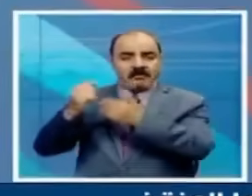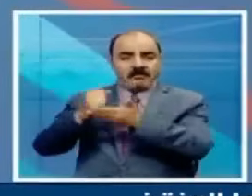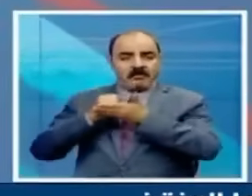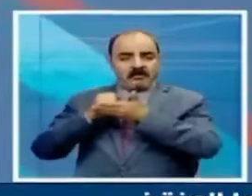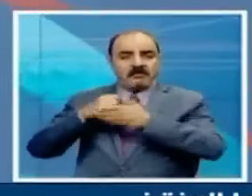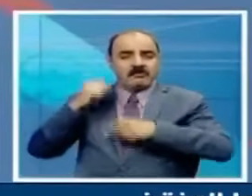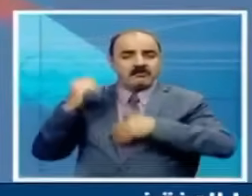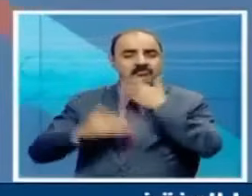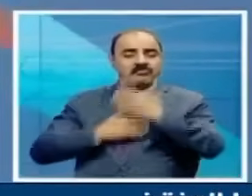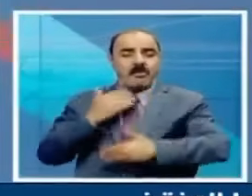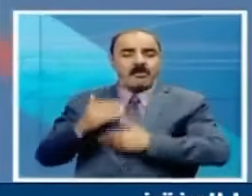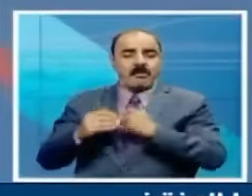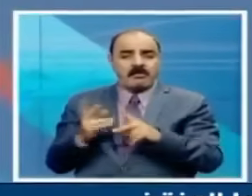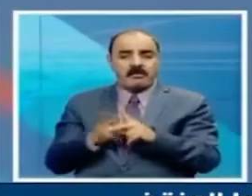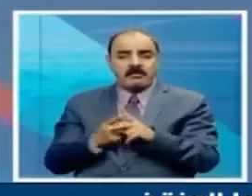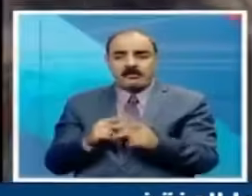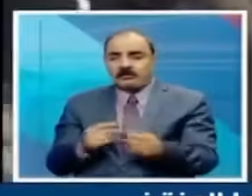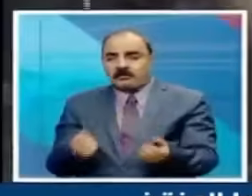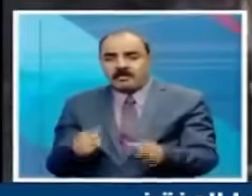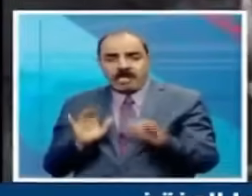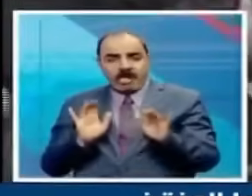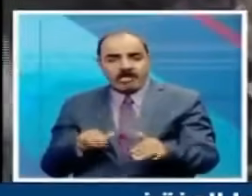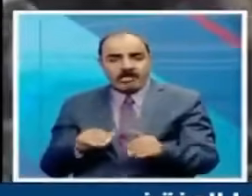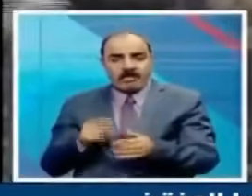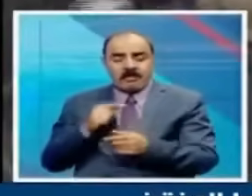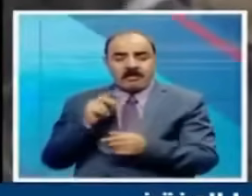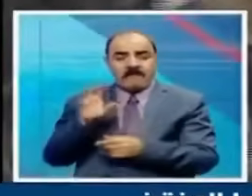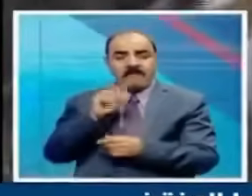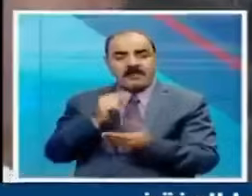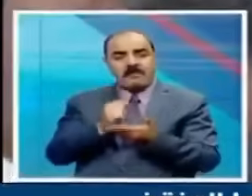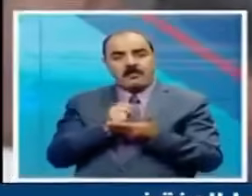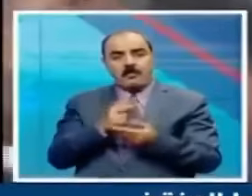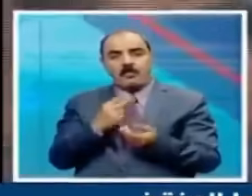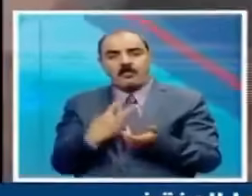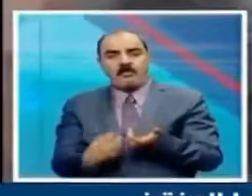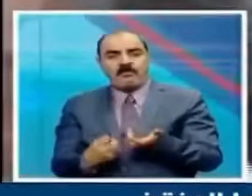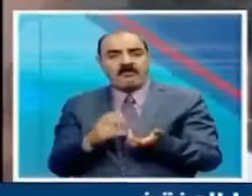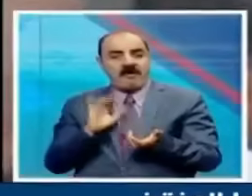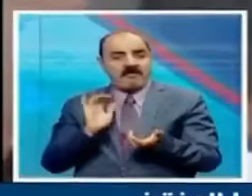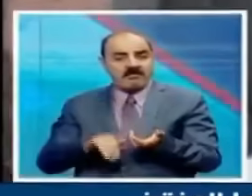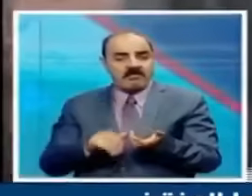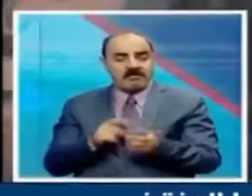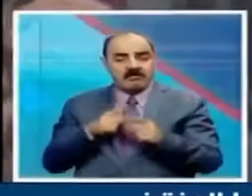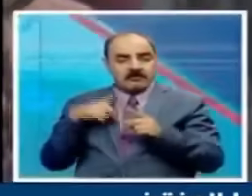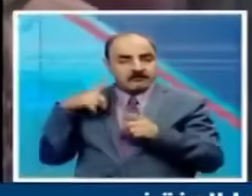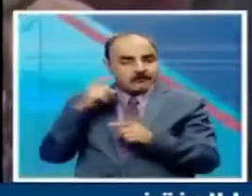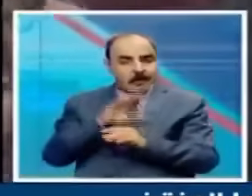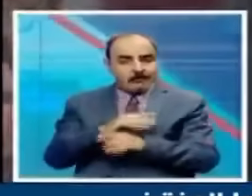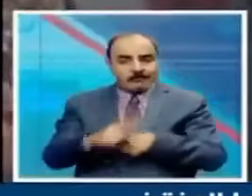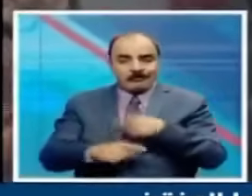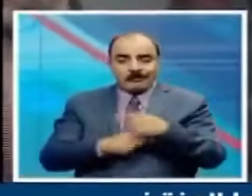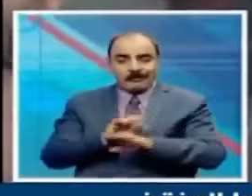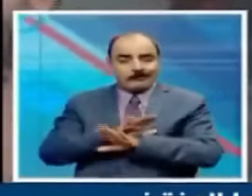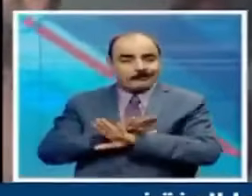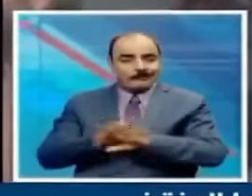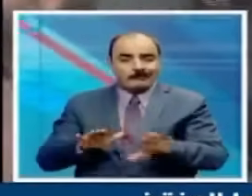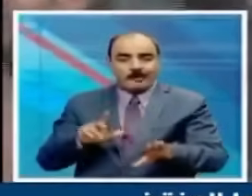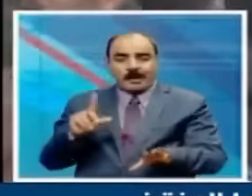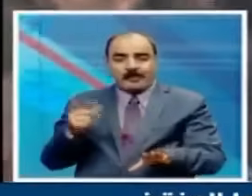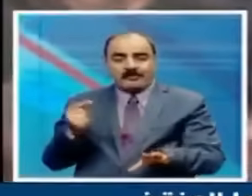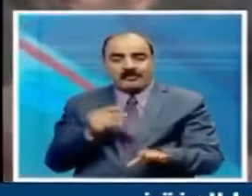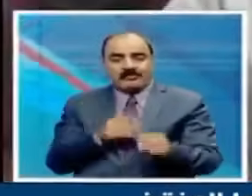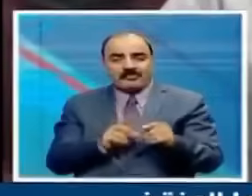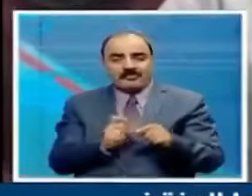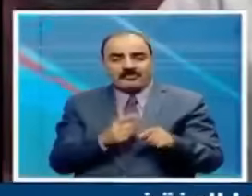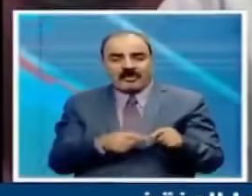بمساندة الوكالة لإكمال دورها المنقذ للأرواح في غزة، مؤكدة أنه سيكون من الصعب مواصلة مسارها بعد